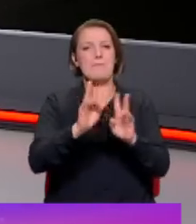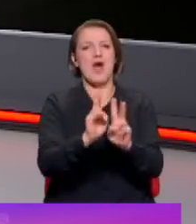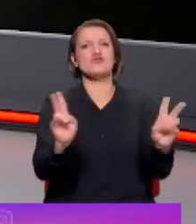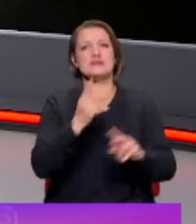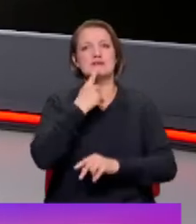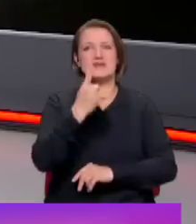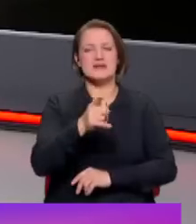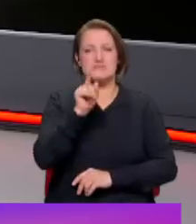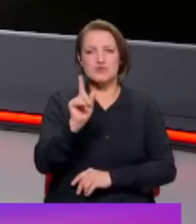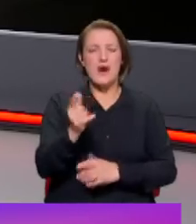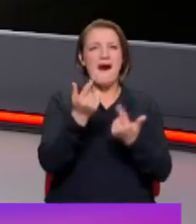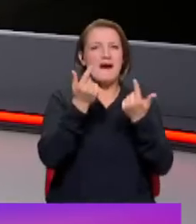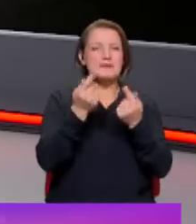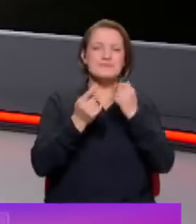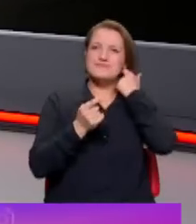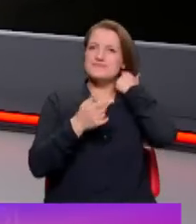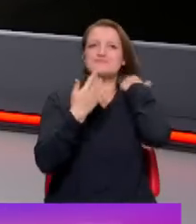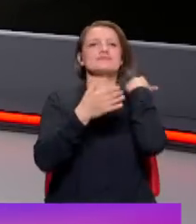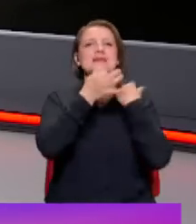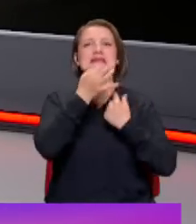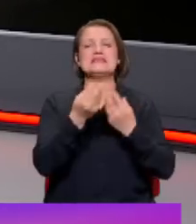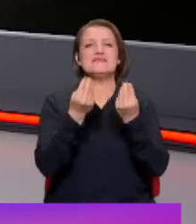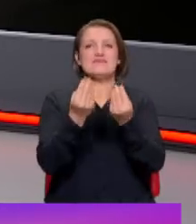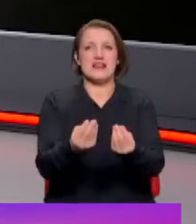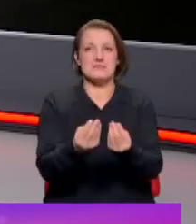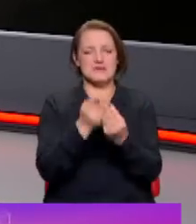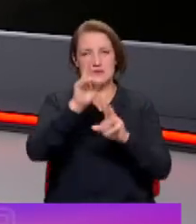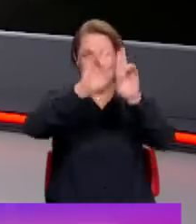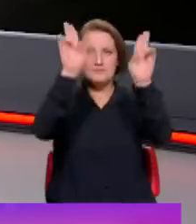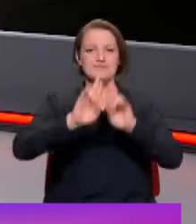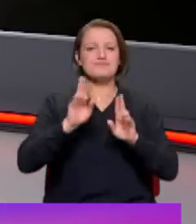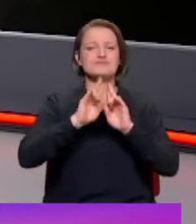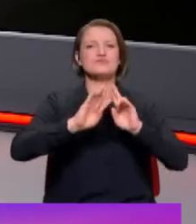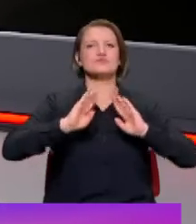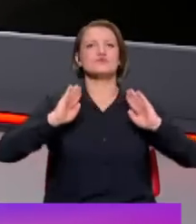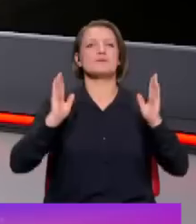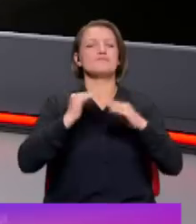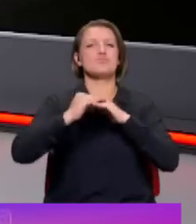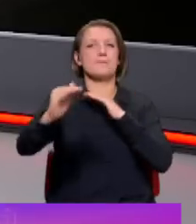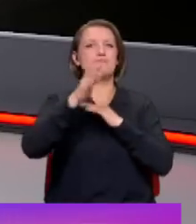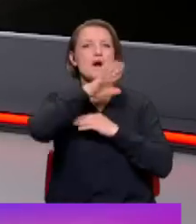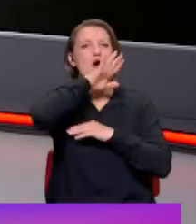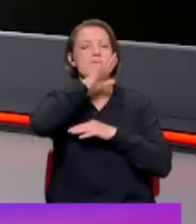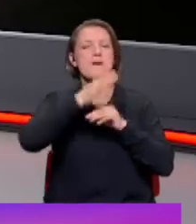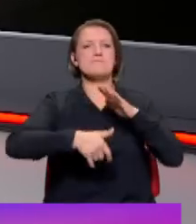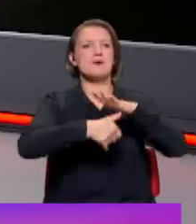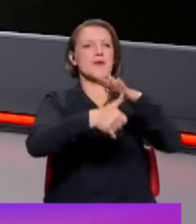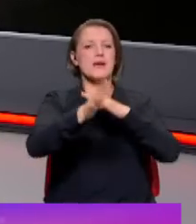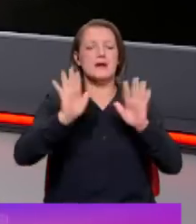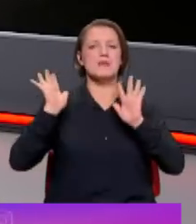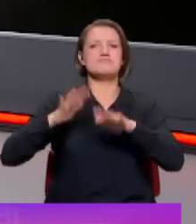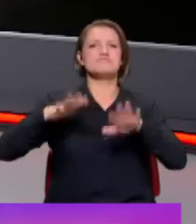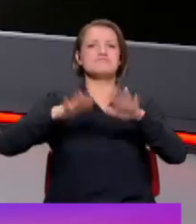itibariyle bu kısıtlı yardım geçişine izin verilmesi uluslararası toplumda Avrupa'nın başkentlerinde sokağa dökülen